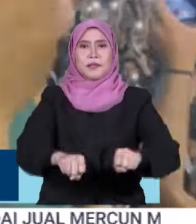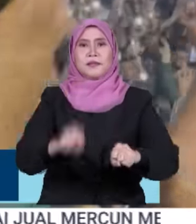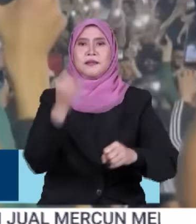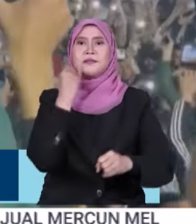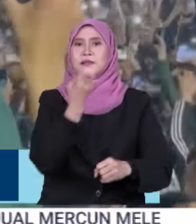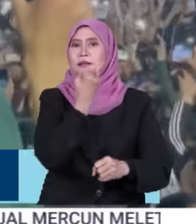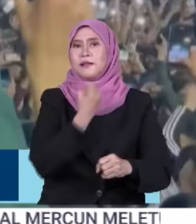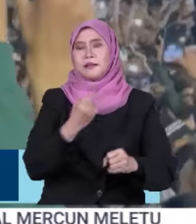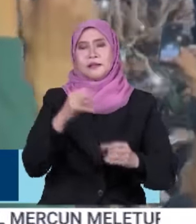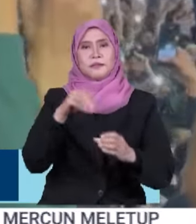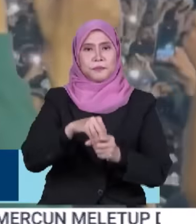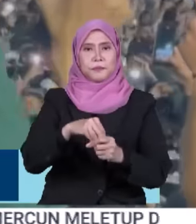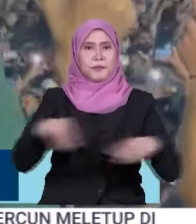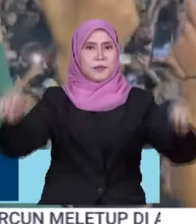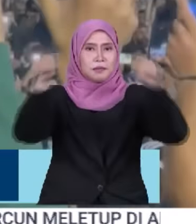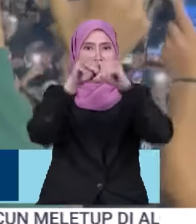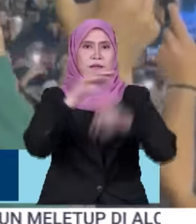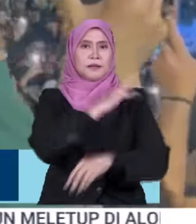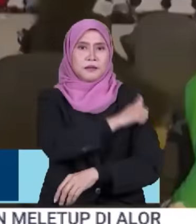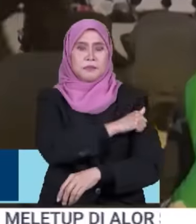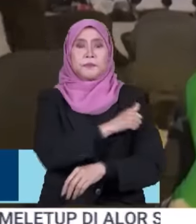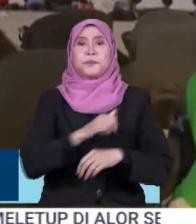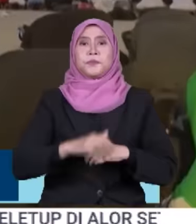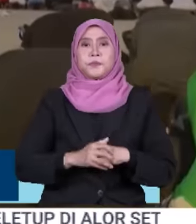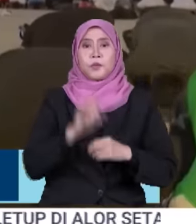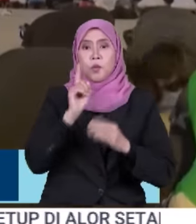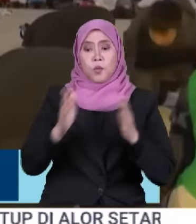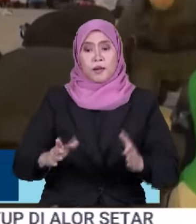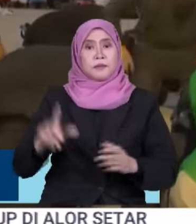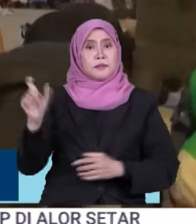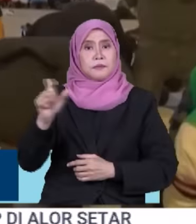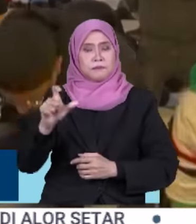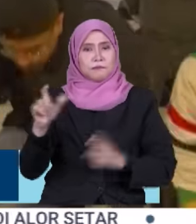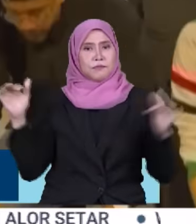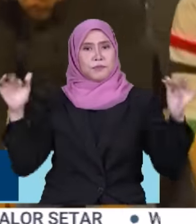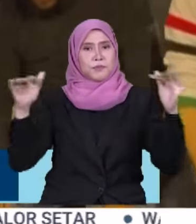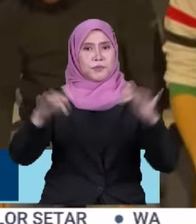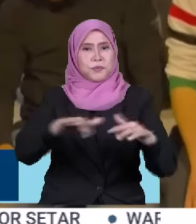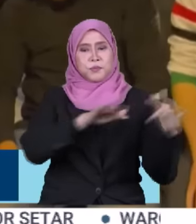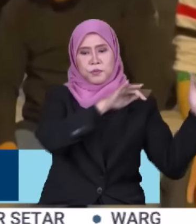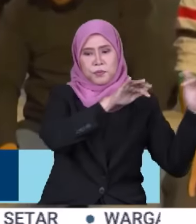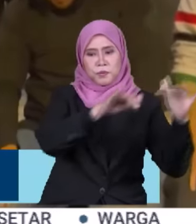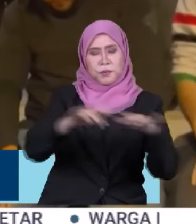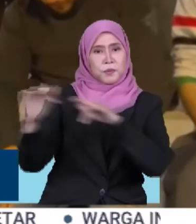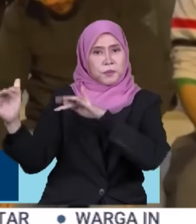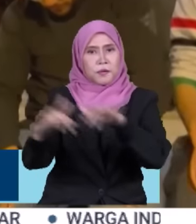ke atas kota suci itu. Umat Islam datang daripada pelbagai pelosok Palestin